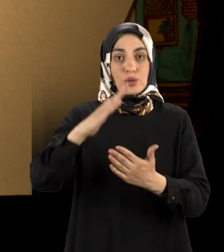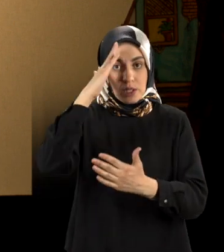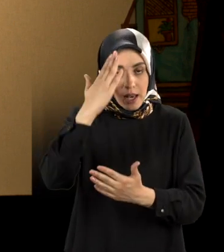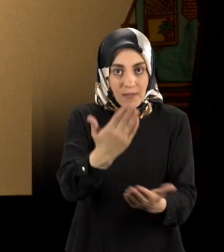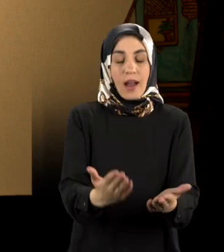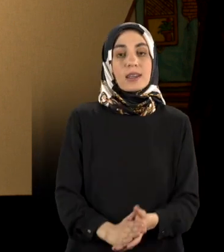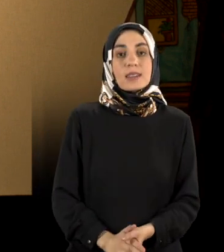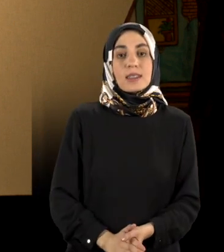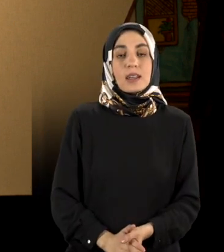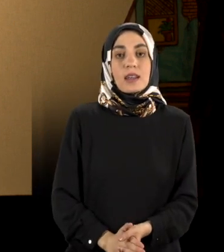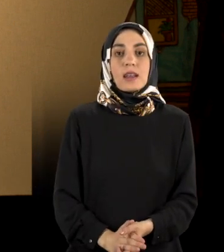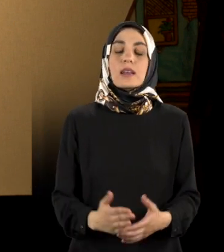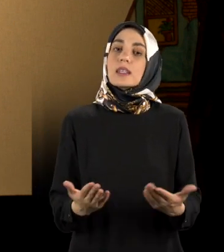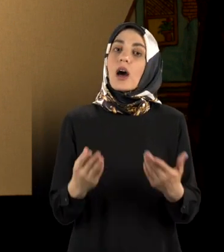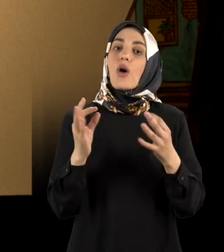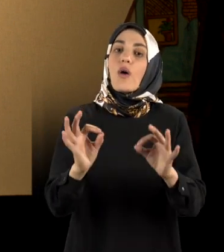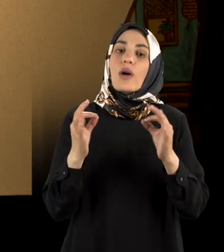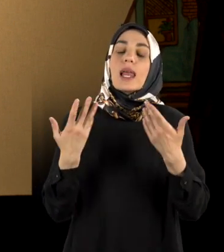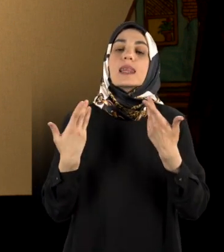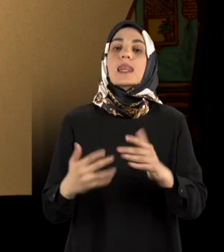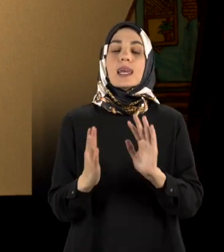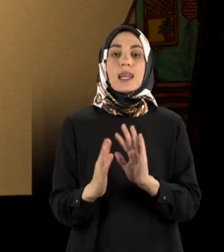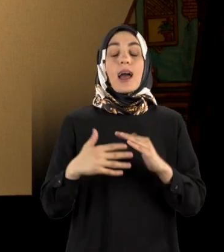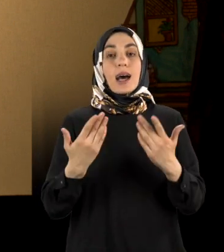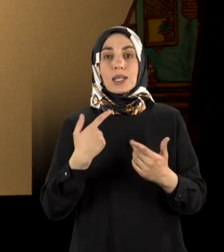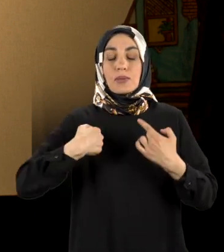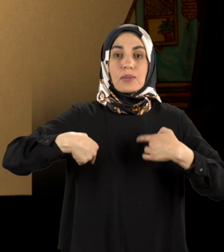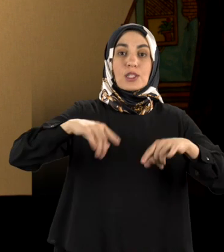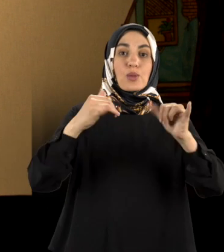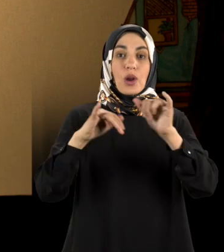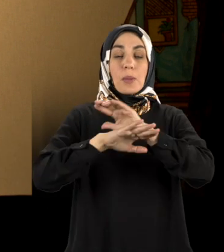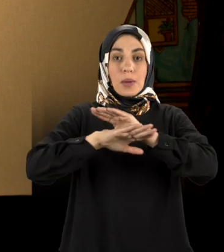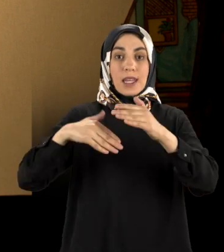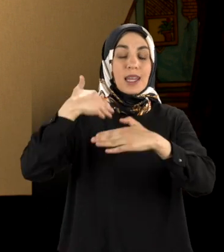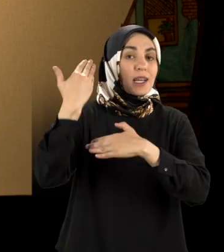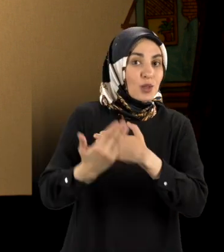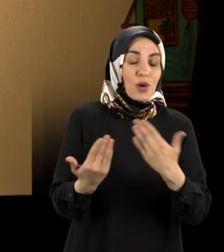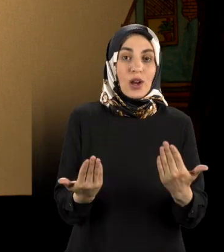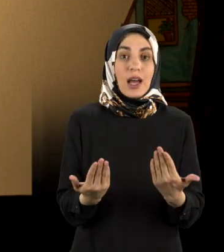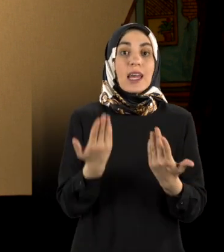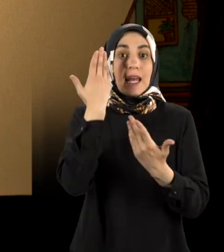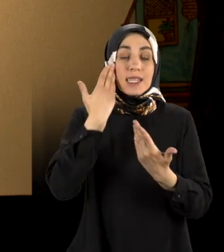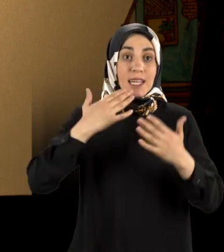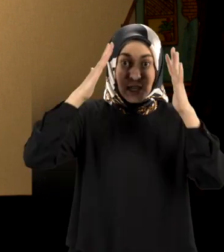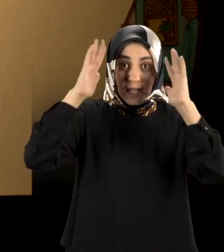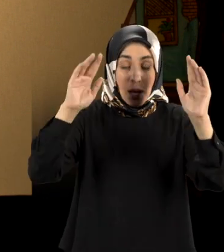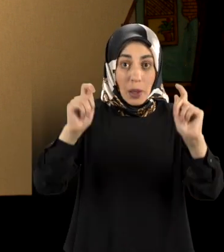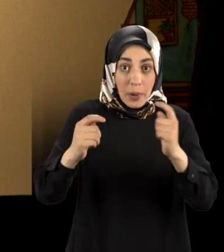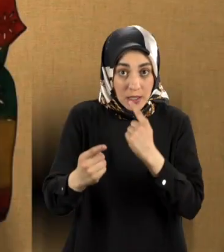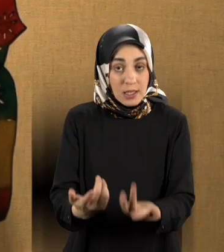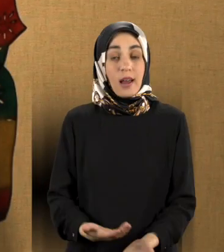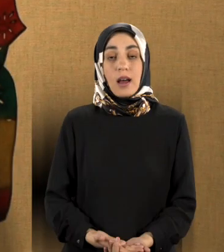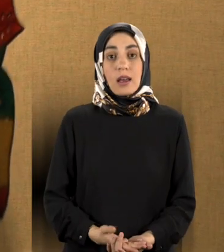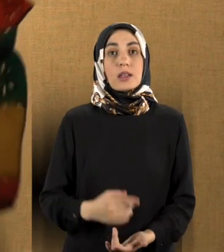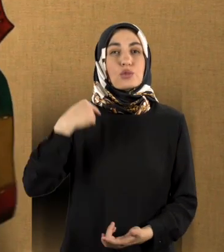düzgün selamlar Evet efendim karagözüm öyle değil bak hani biz programınızı yapıp bitirdikten sonra seyirciyi